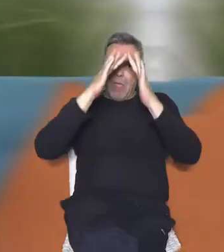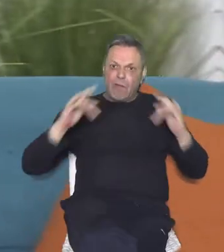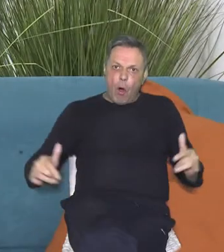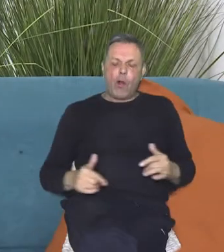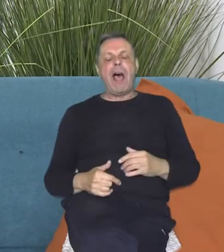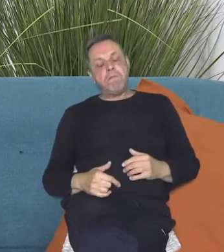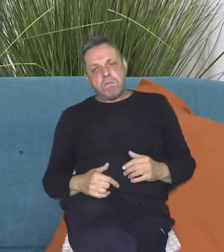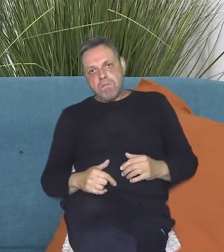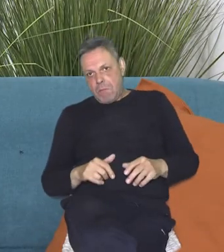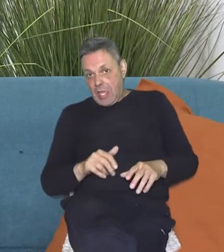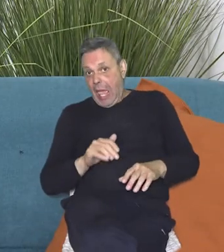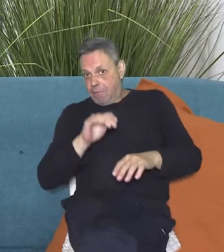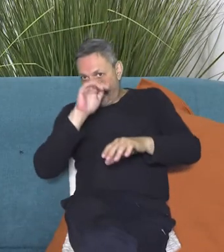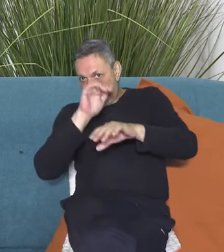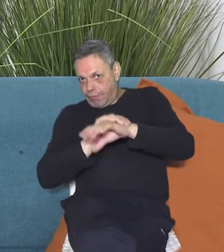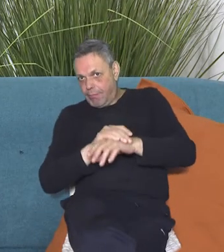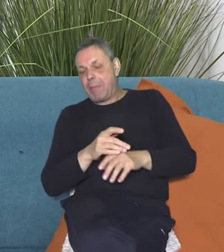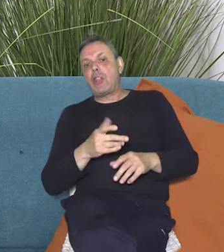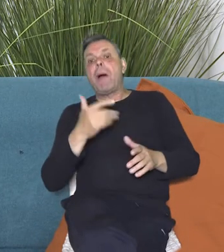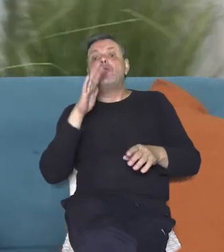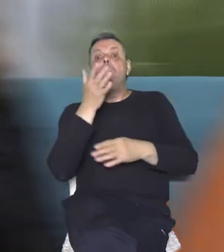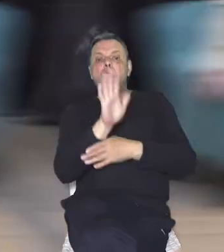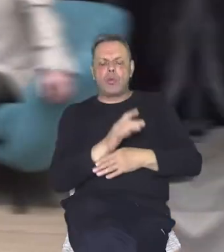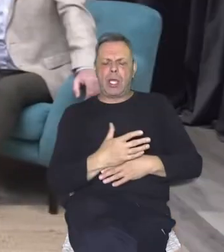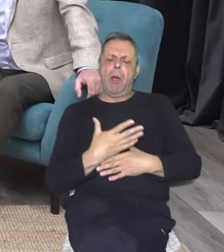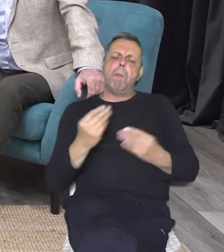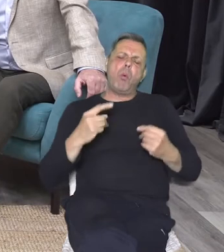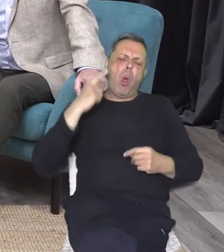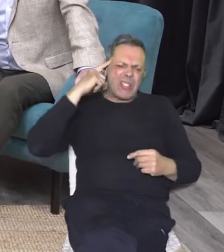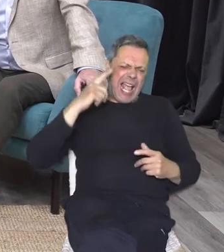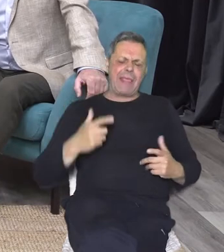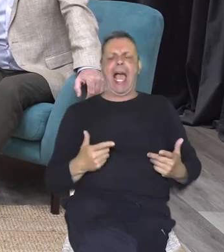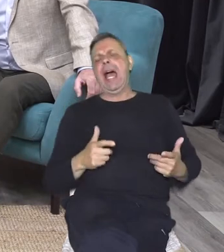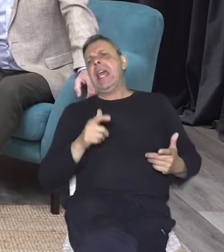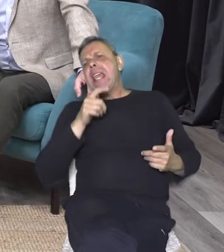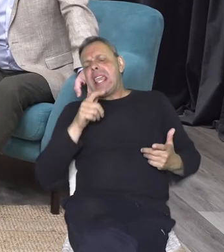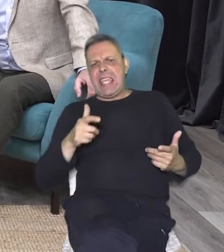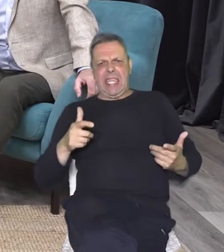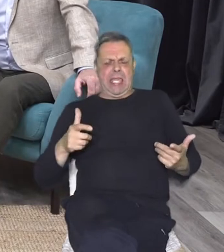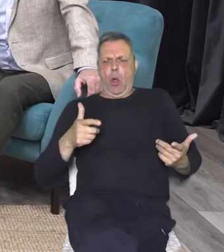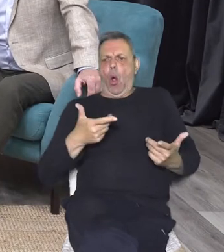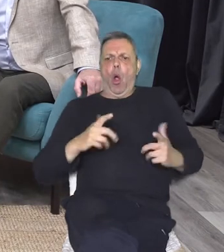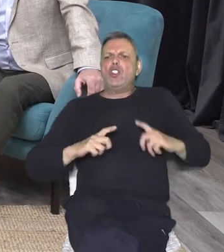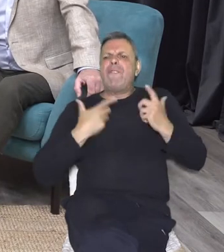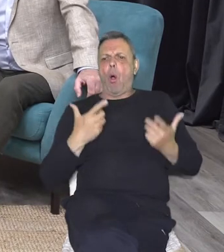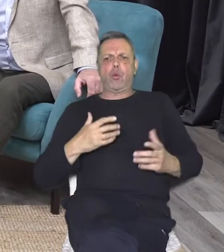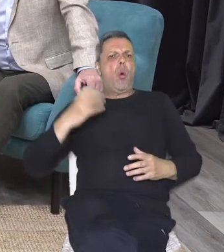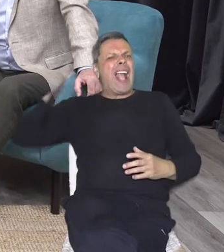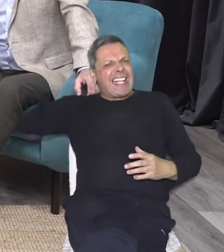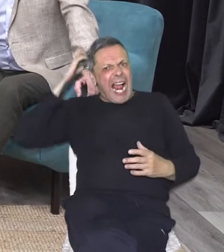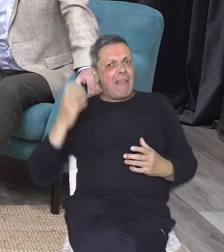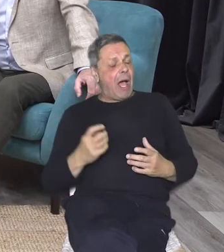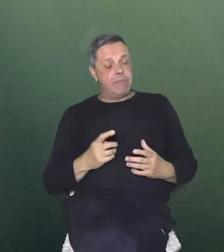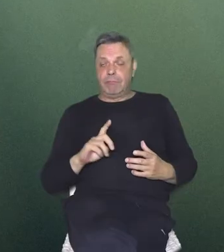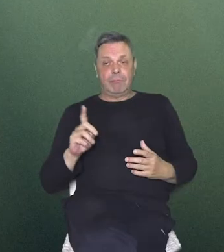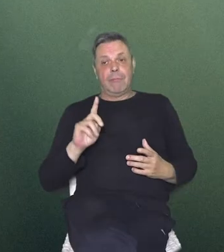života Dvorova, plijenio je pažnju prisutnih. Takvo obilje znanja i informacija o životu kraljevskih obitelji i u svijetu ima